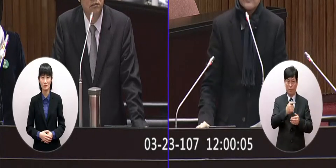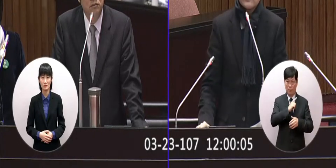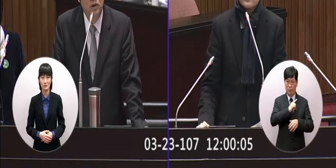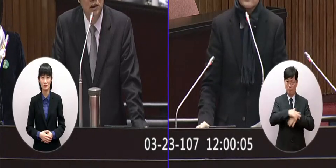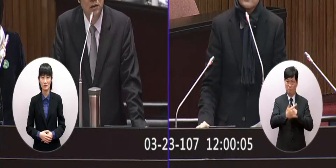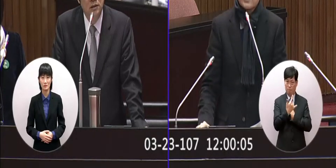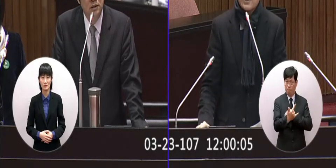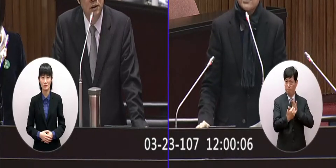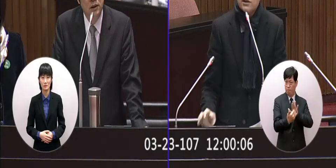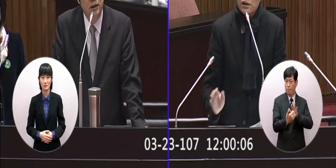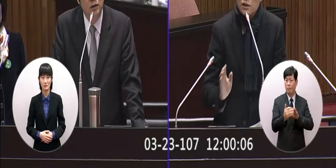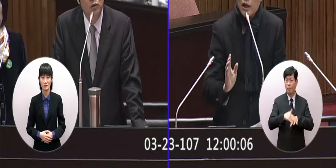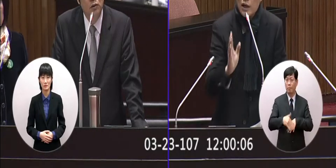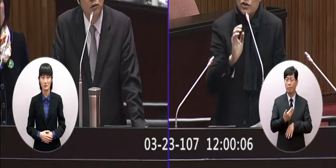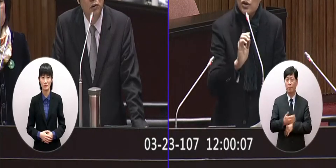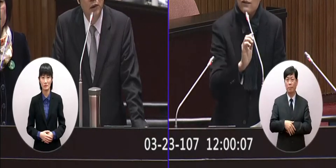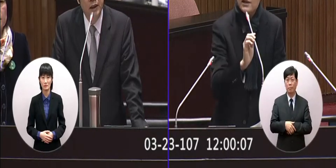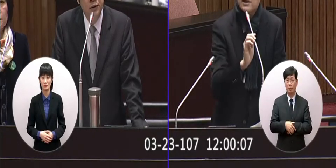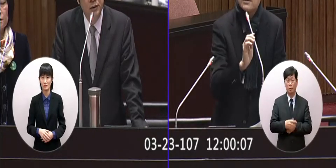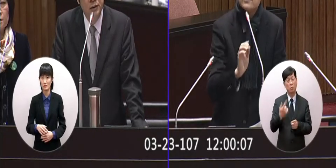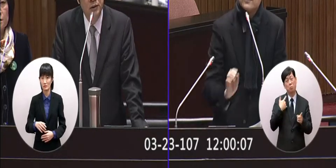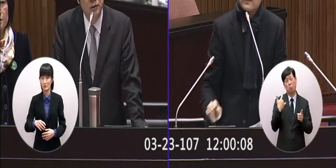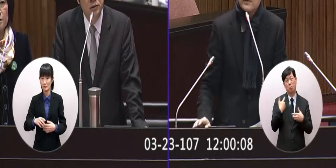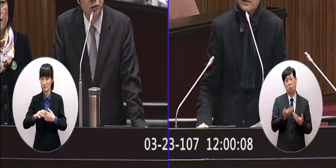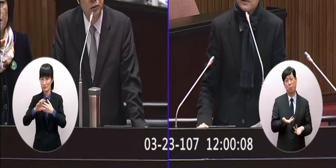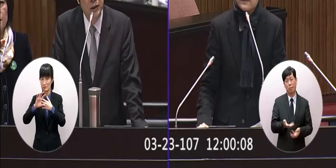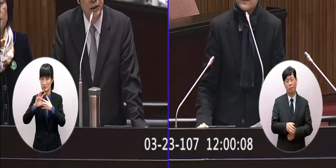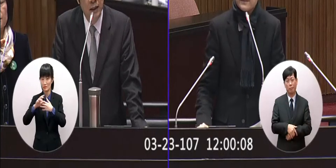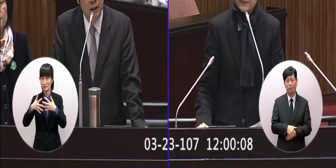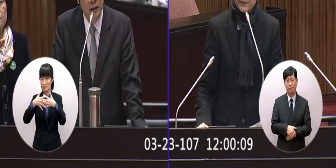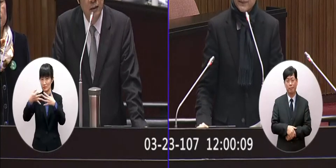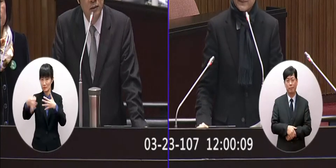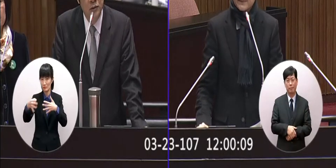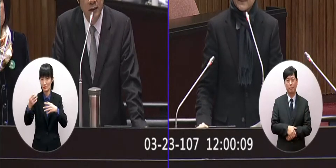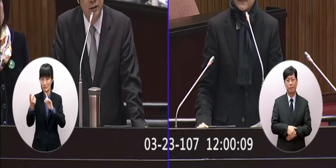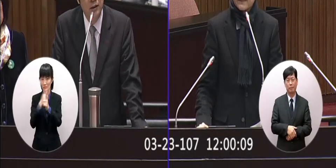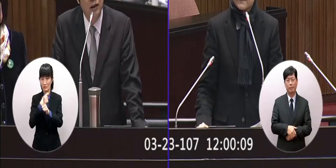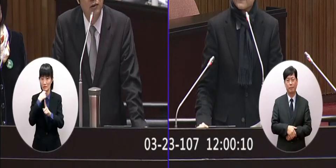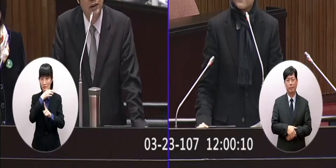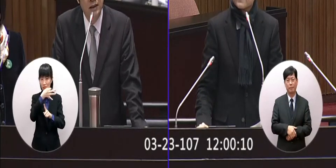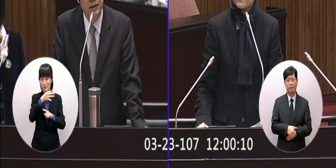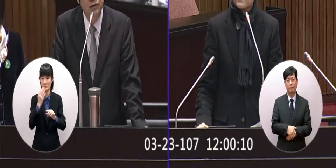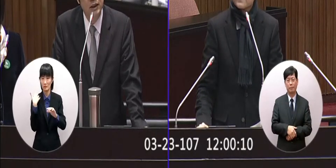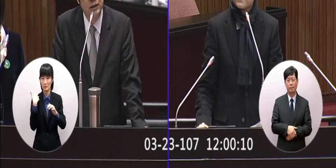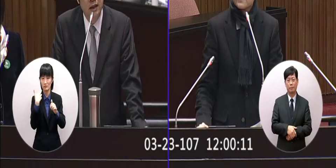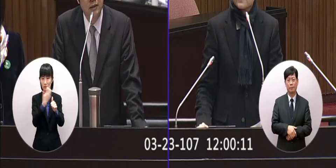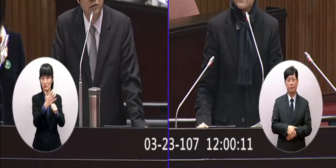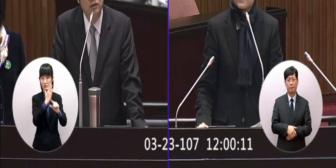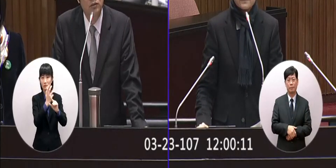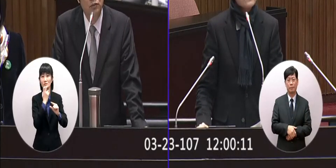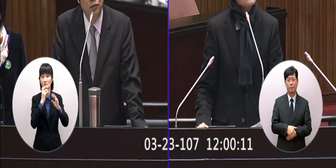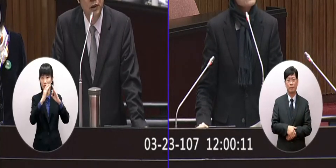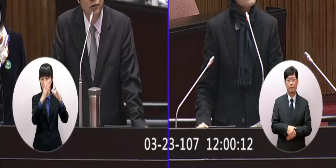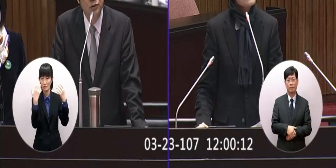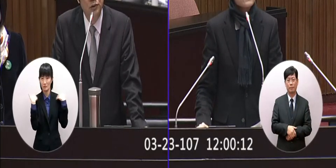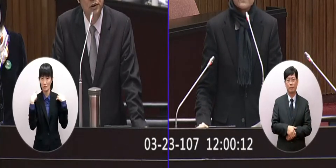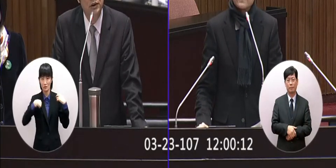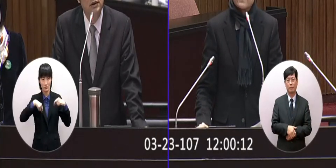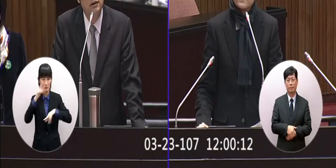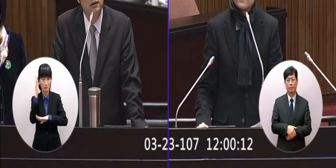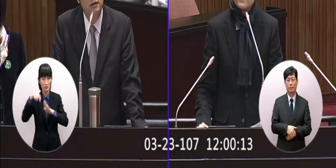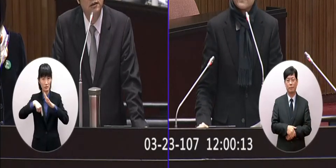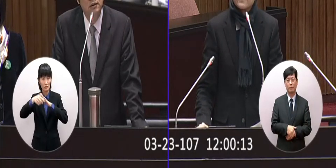住？还是让它自由发展？ 汇率是属于央行的权责，我当行政院长不宜